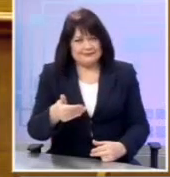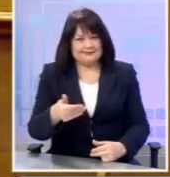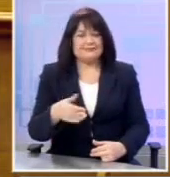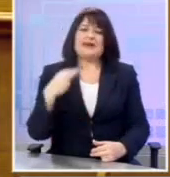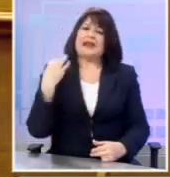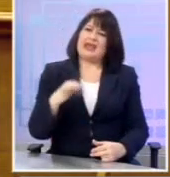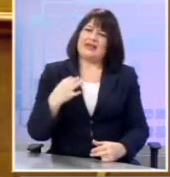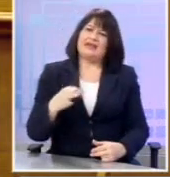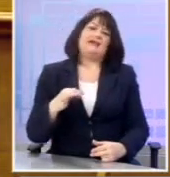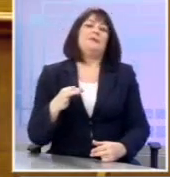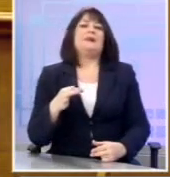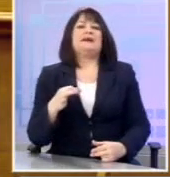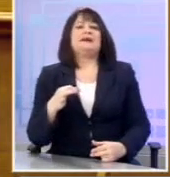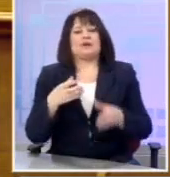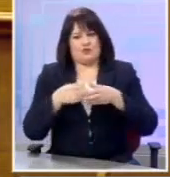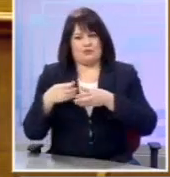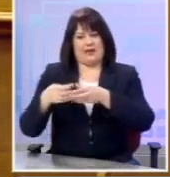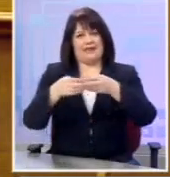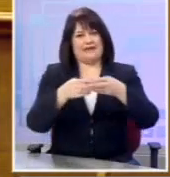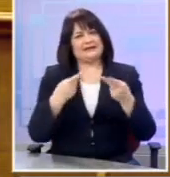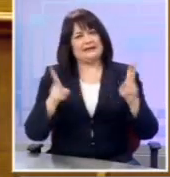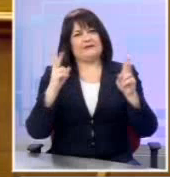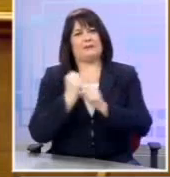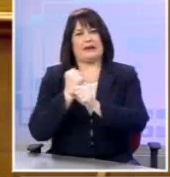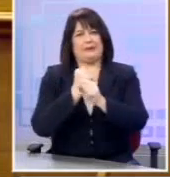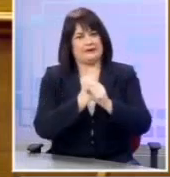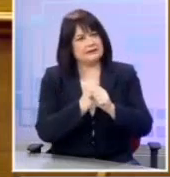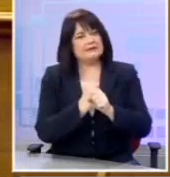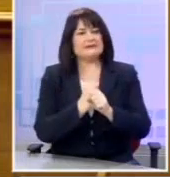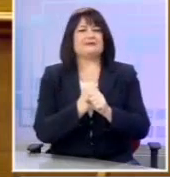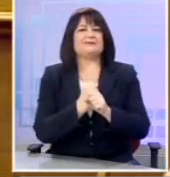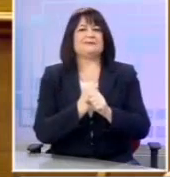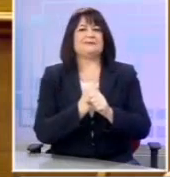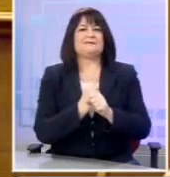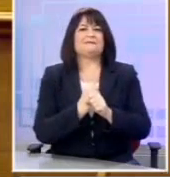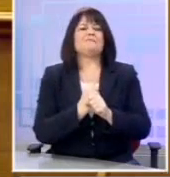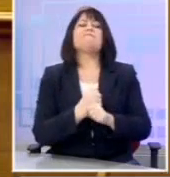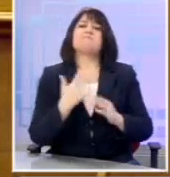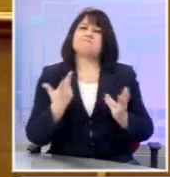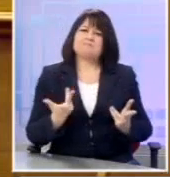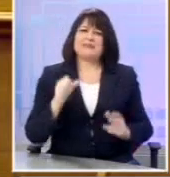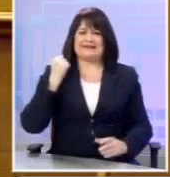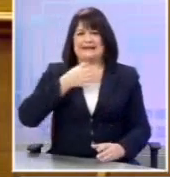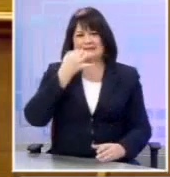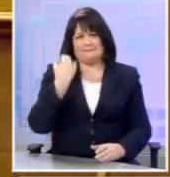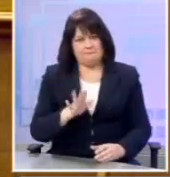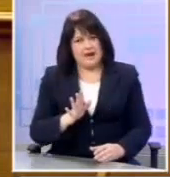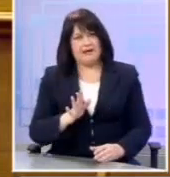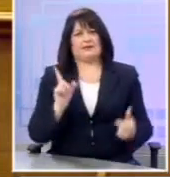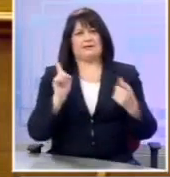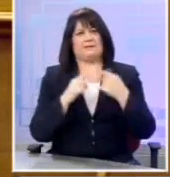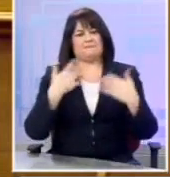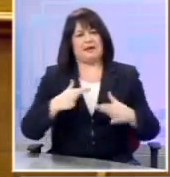αδύναμων κατηγοριών ελευθέρων επαγγελματιών είναι ήδη δεδομένες. Ανακοινώσαμε χθες σε συνάντηση